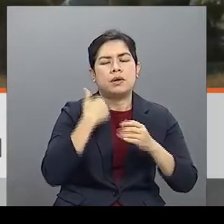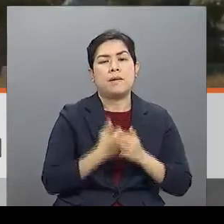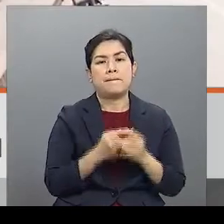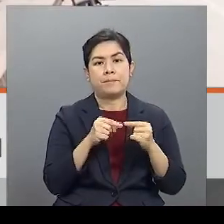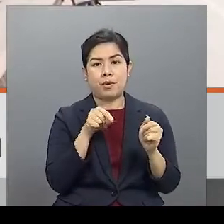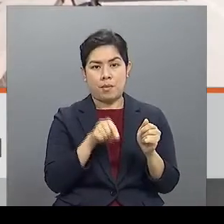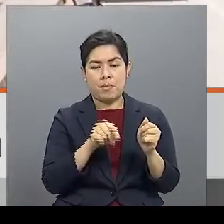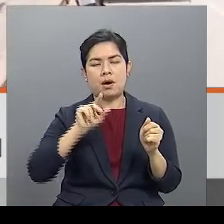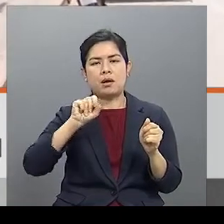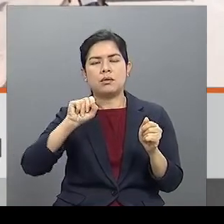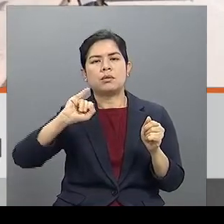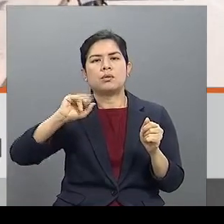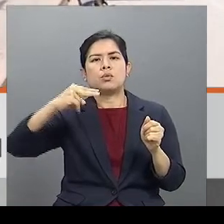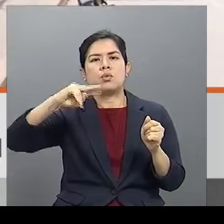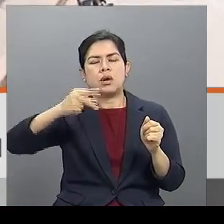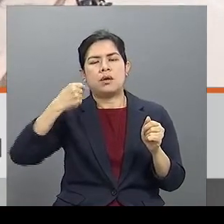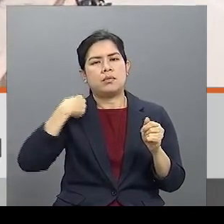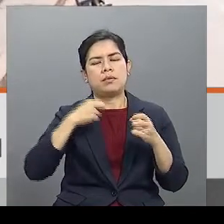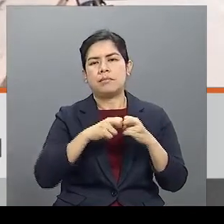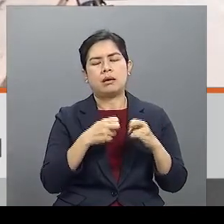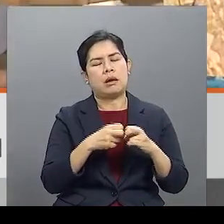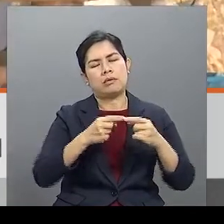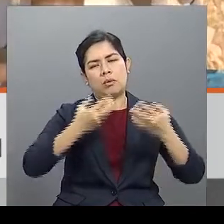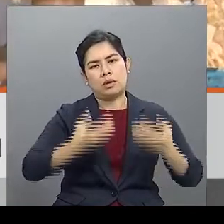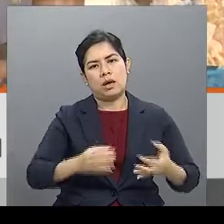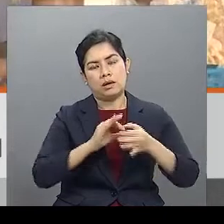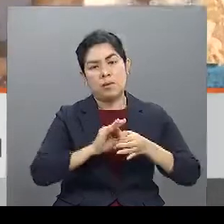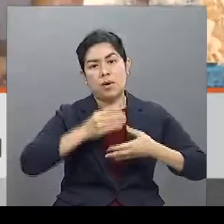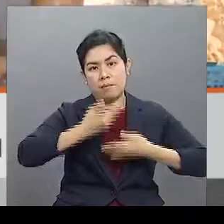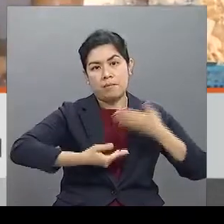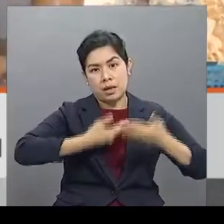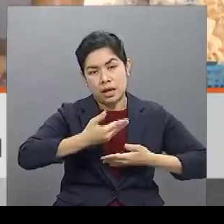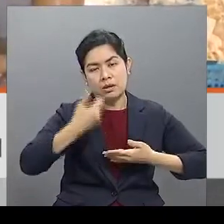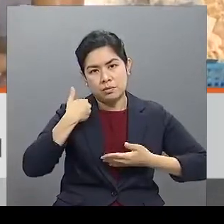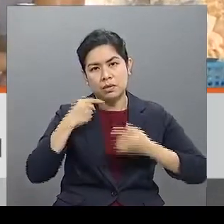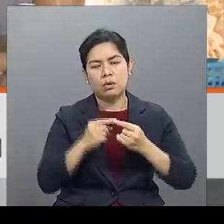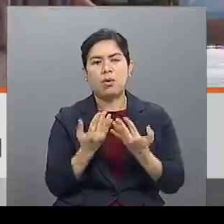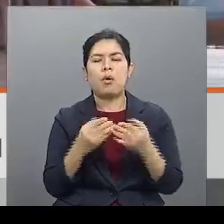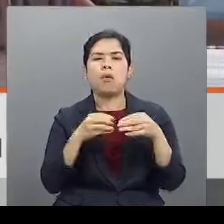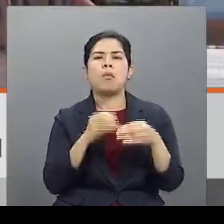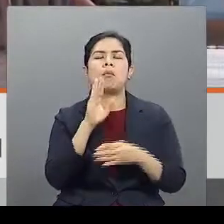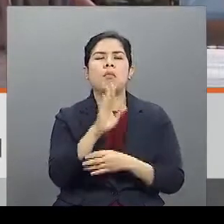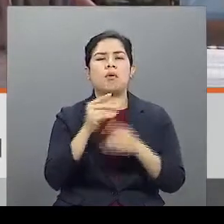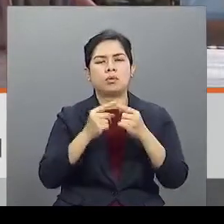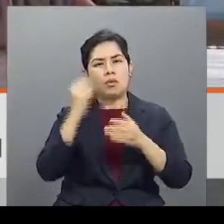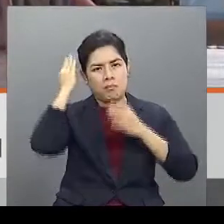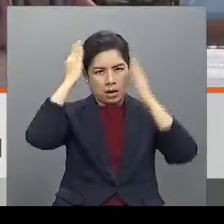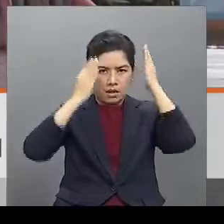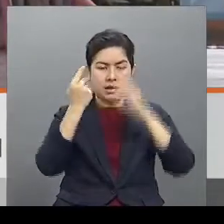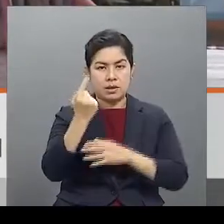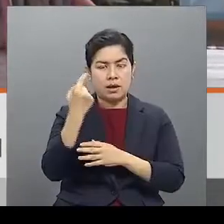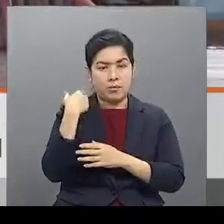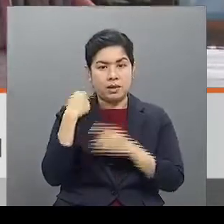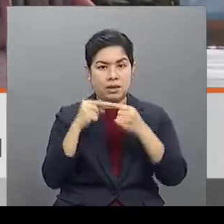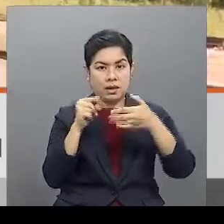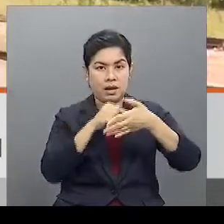ธิวาสได้รับผลกระทบอย่างหนักด้านการค้าที่ต้องพึ่งพิงนักท่องเที่ยวชาวมาเลเซียเป็นหลักการเลือกตั้งท้องถิ่นนายกเทศมนตรีเมื